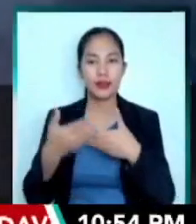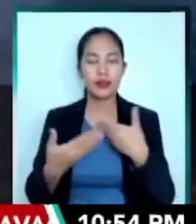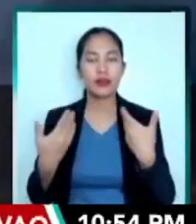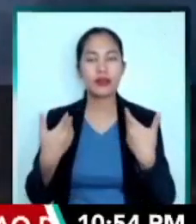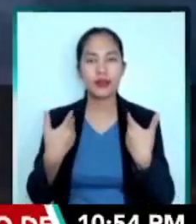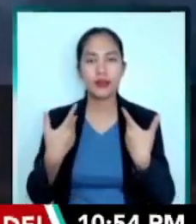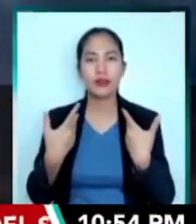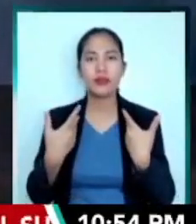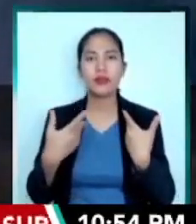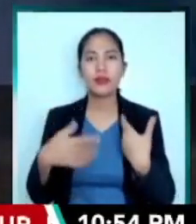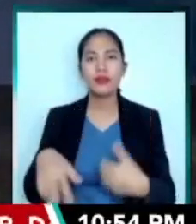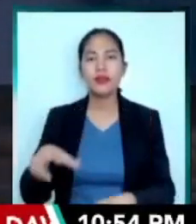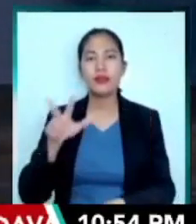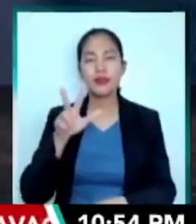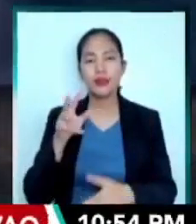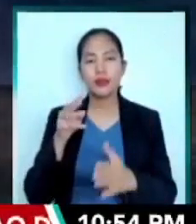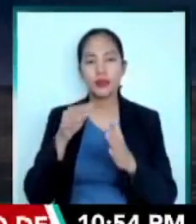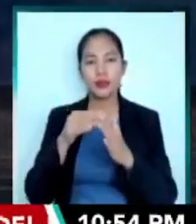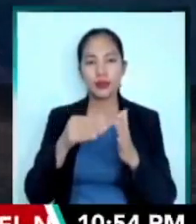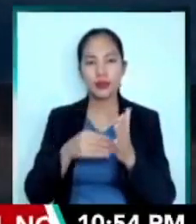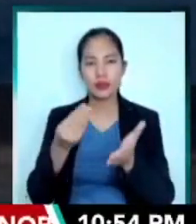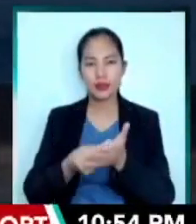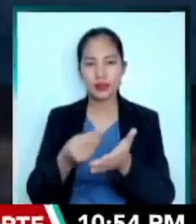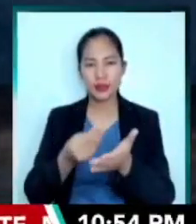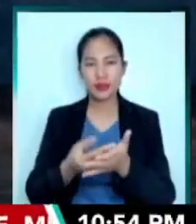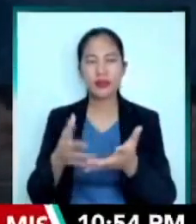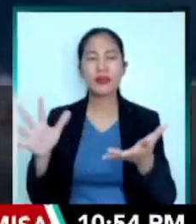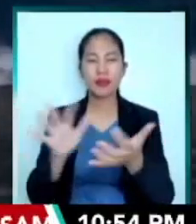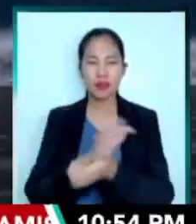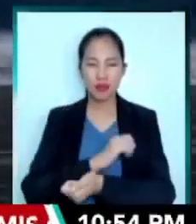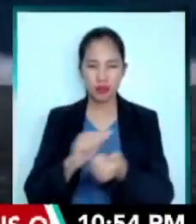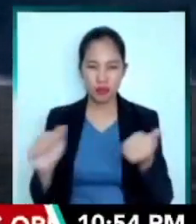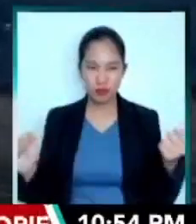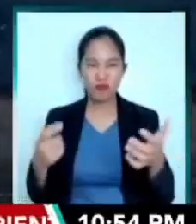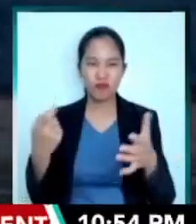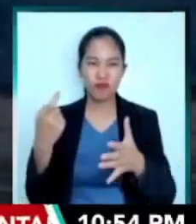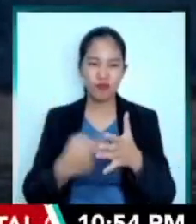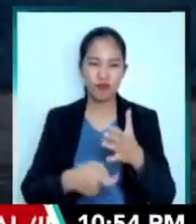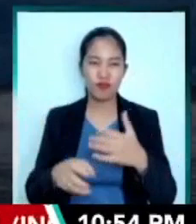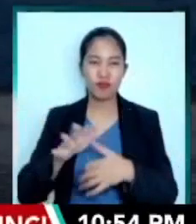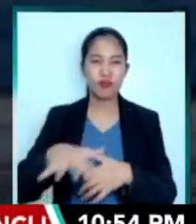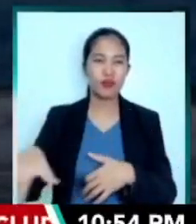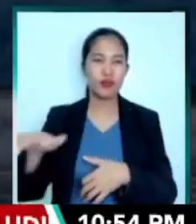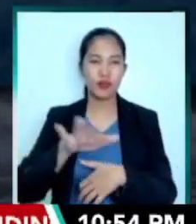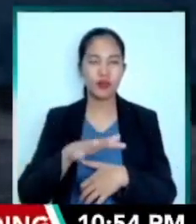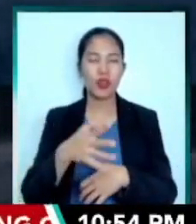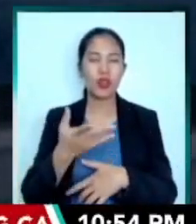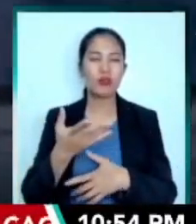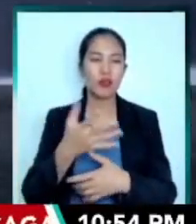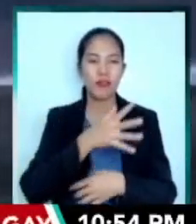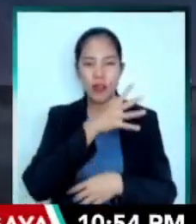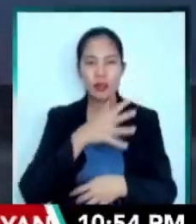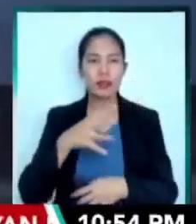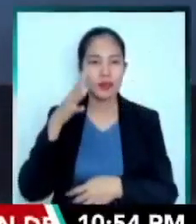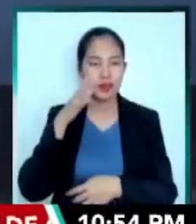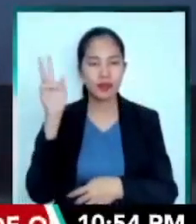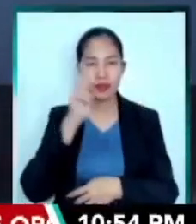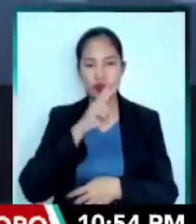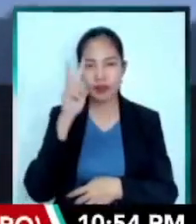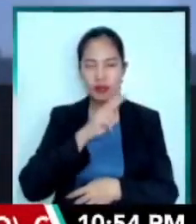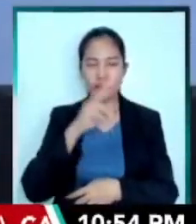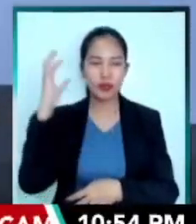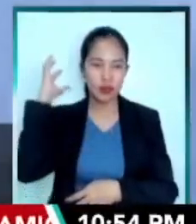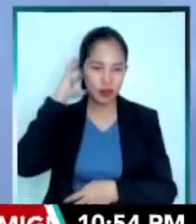ang halaga ng pinsala ng bagyong Agaton sa agrikultura sa Visayas at Mindanao ayon sa Department of Agriculture.